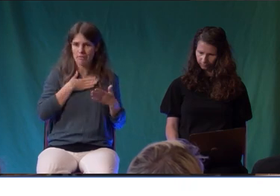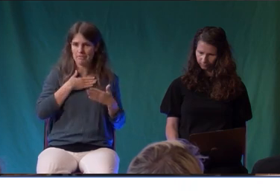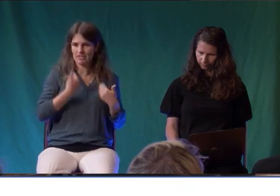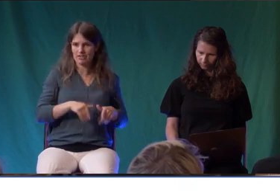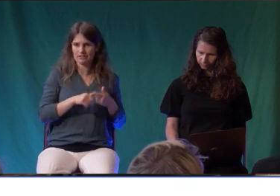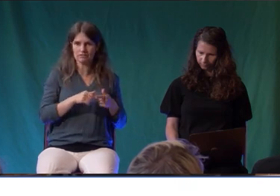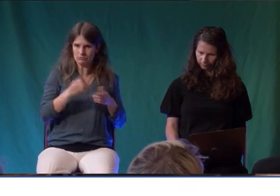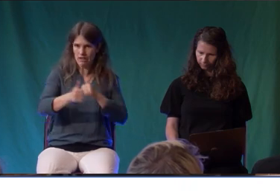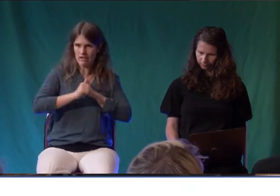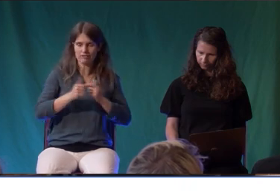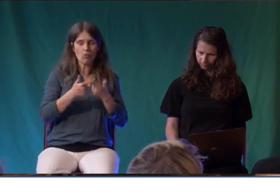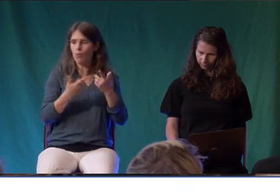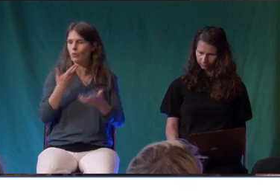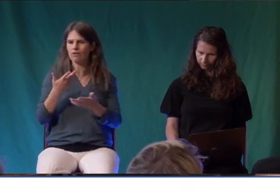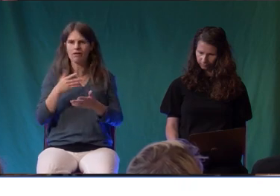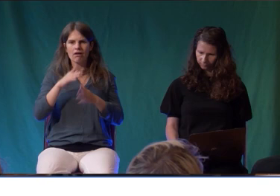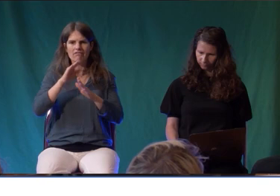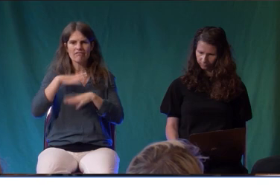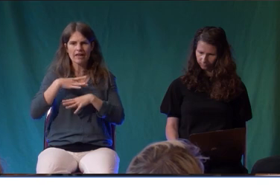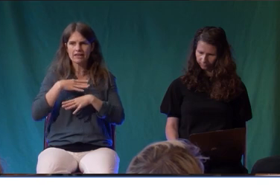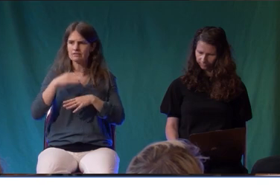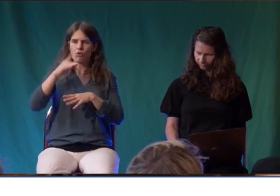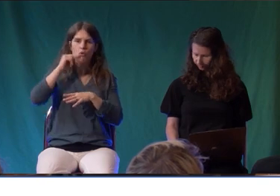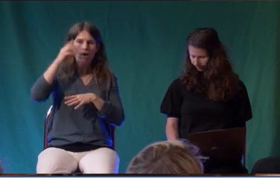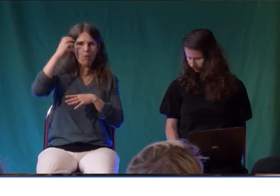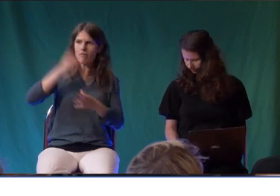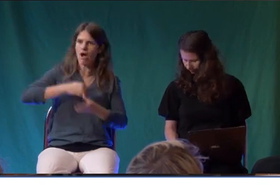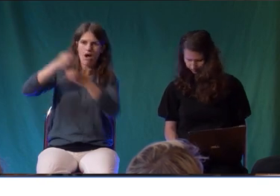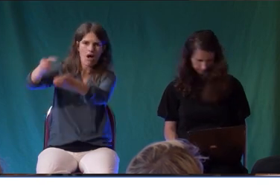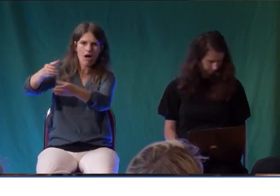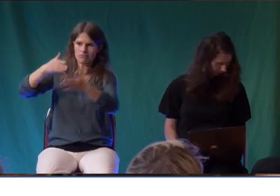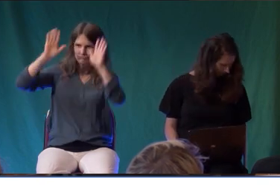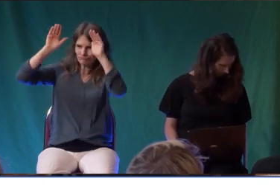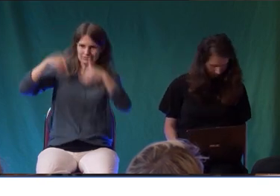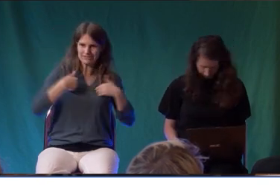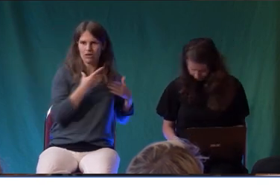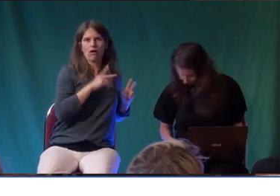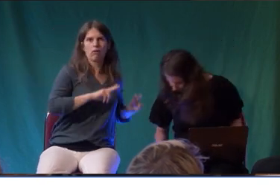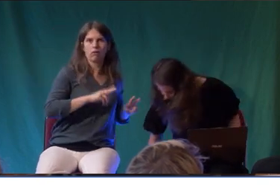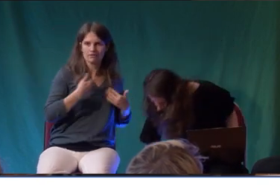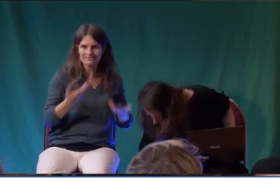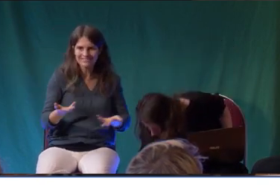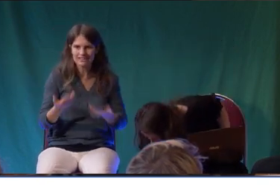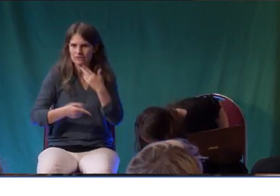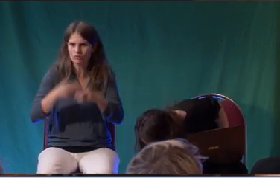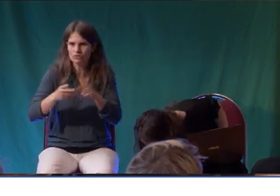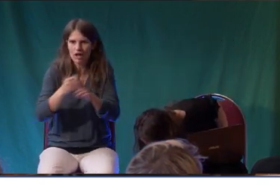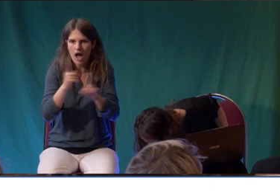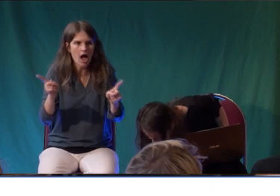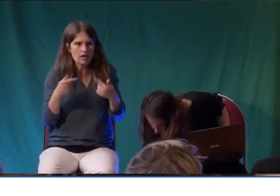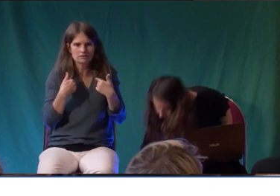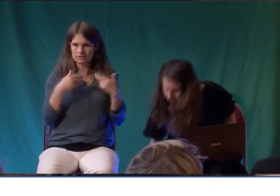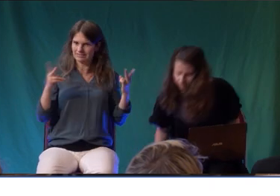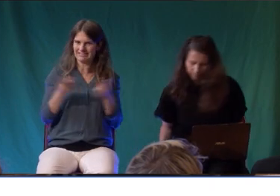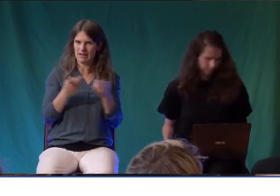gibt OGS und was weiß ich alles und man hat vielleicht auch Nachbarn wo ein Kind mal spielen geht also wir alle Unternehmen Unterstützung und Anspruch und Eltern mit Lernschwierigkeiten